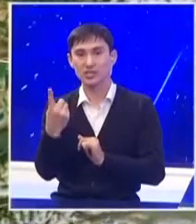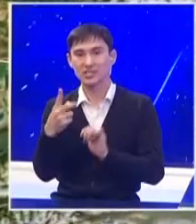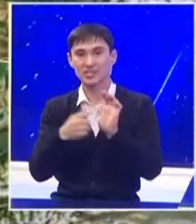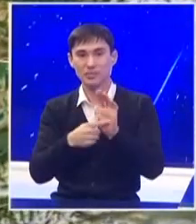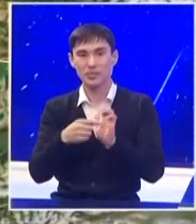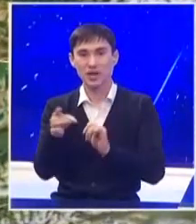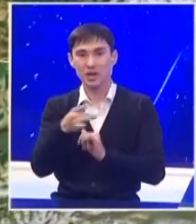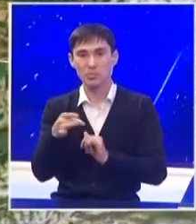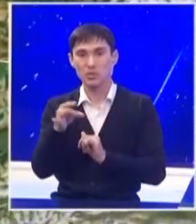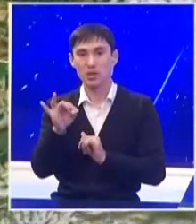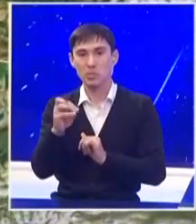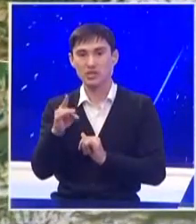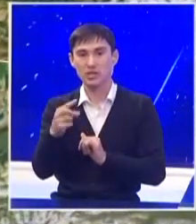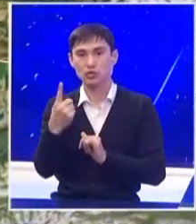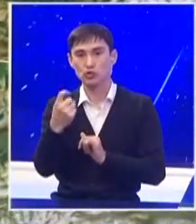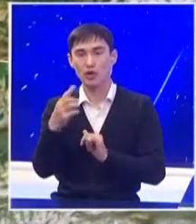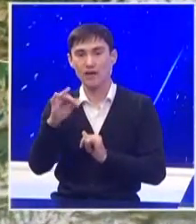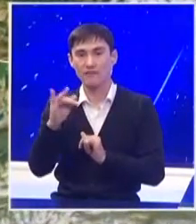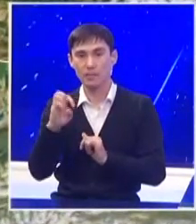Раймбекского района на частоте 100 FM.